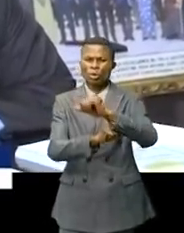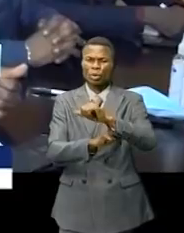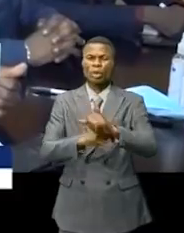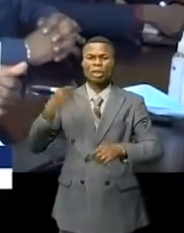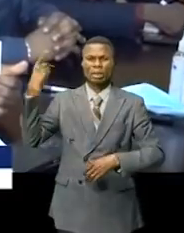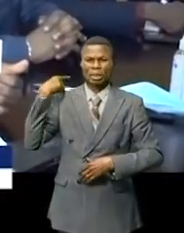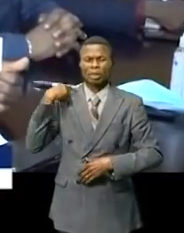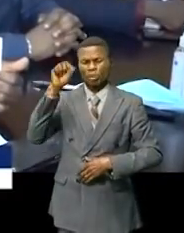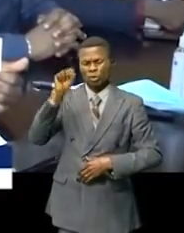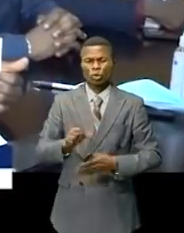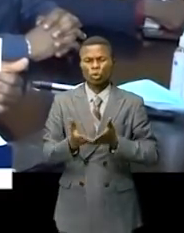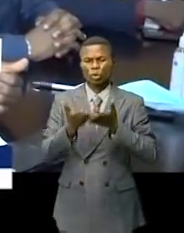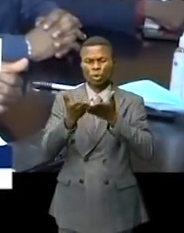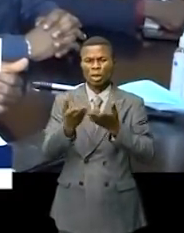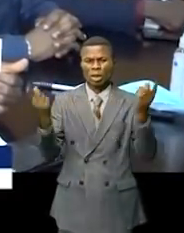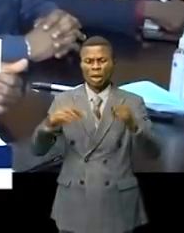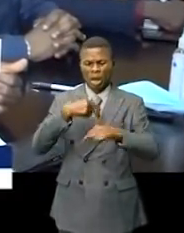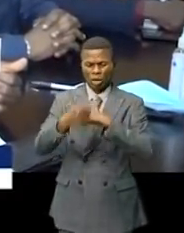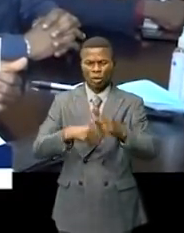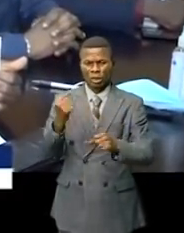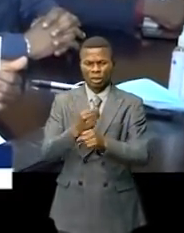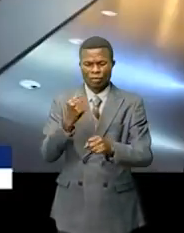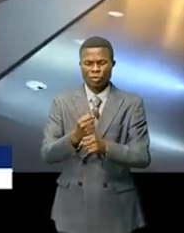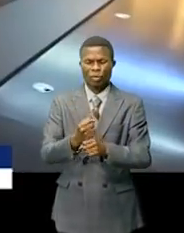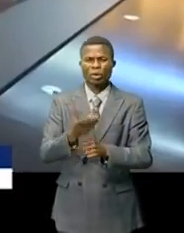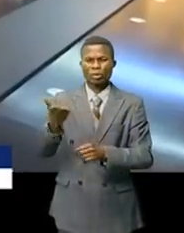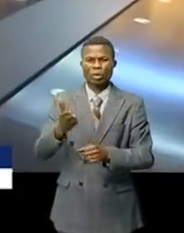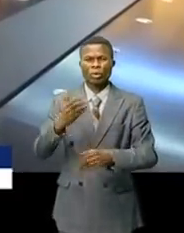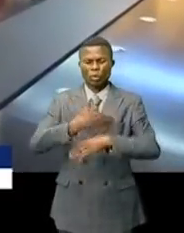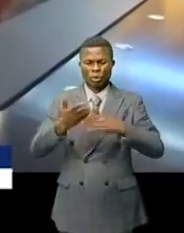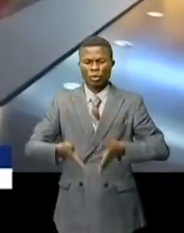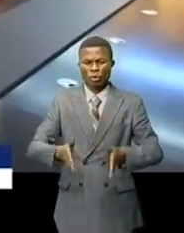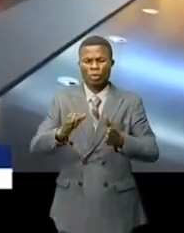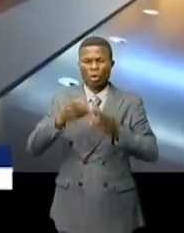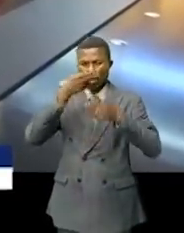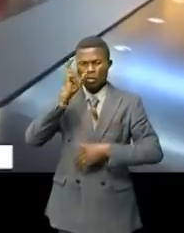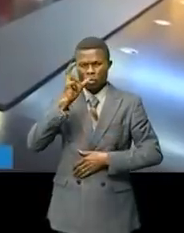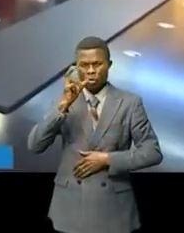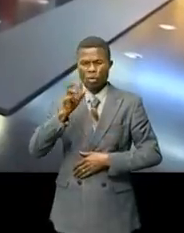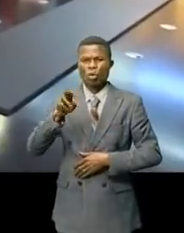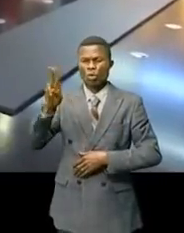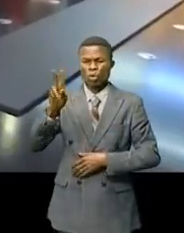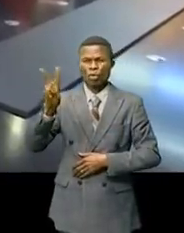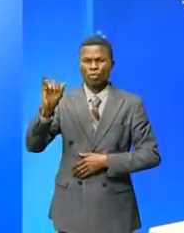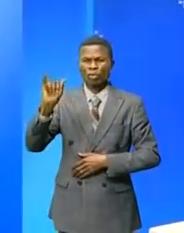du sud kivu lors du lancement des travaux de la route bukavu uvira fizi